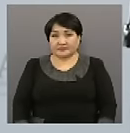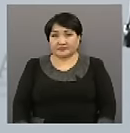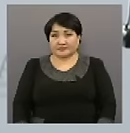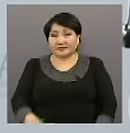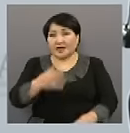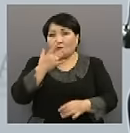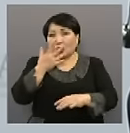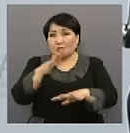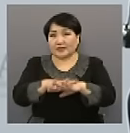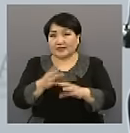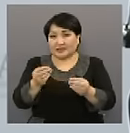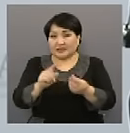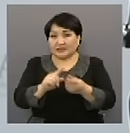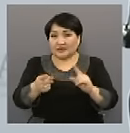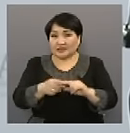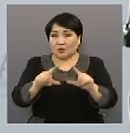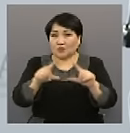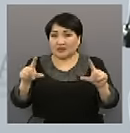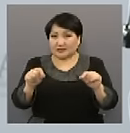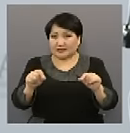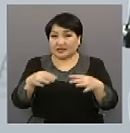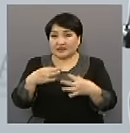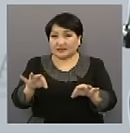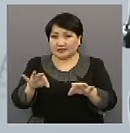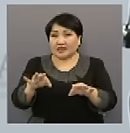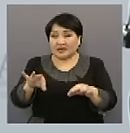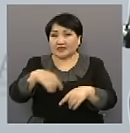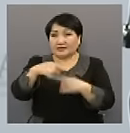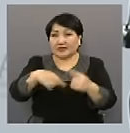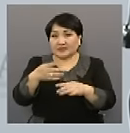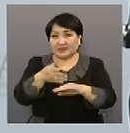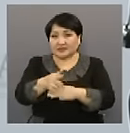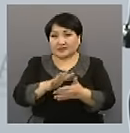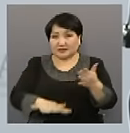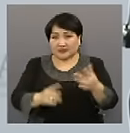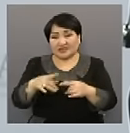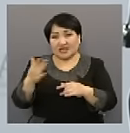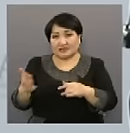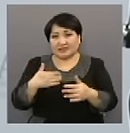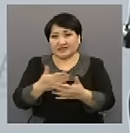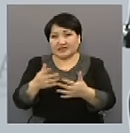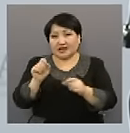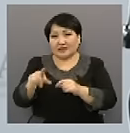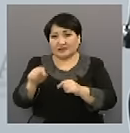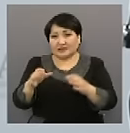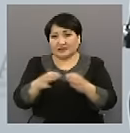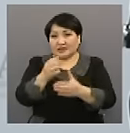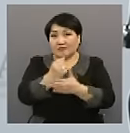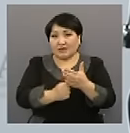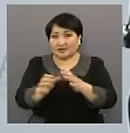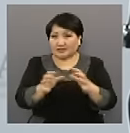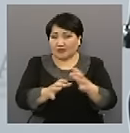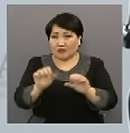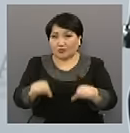Ұлттық банк ақша айырбастау орындарында еркін айналым саясатын жүргізуді жалғастыра береді. Бұл бір жағынан біздің алтын қорымызды сақтауға мүмкіндік береді.